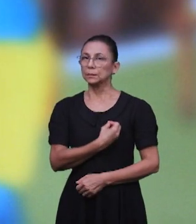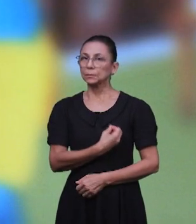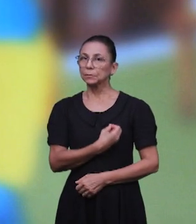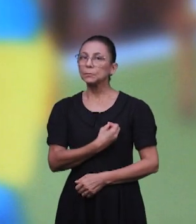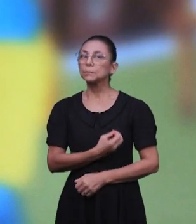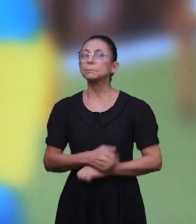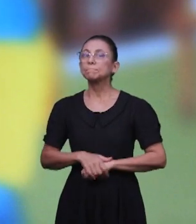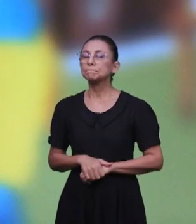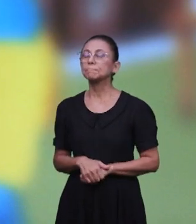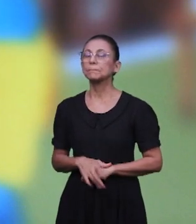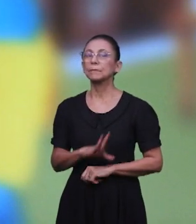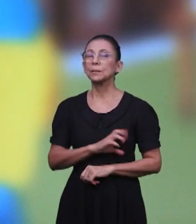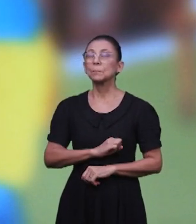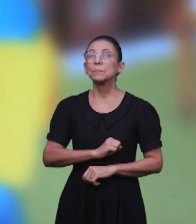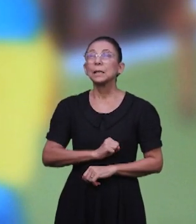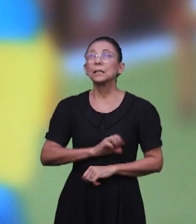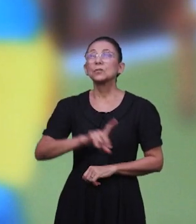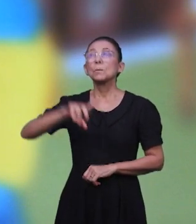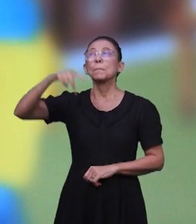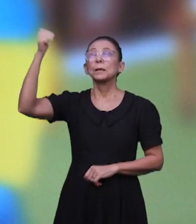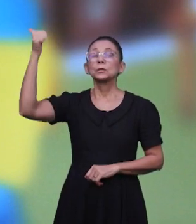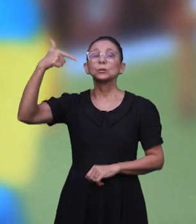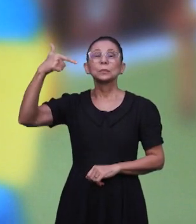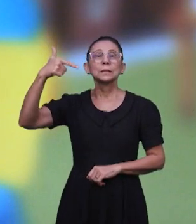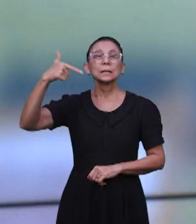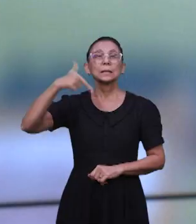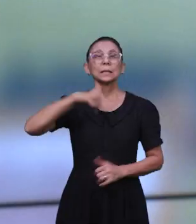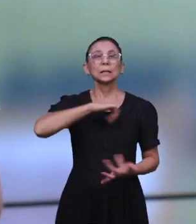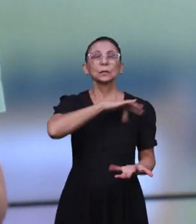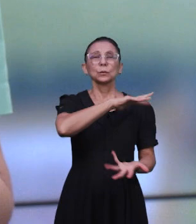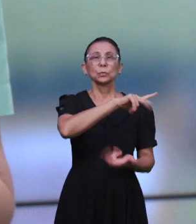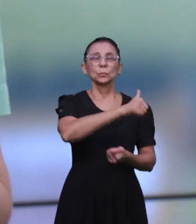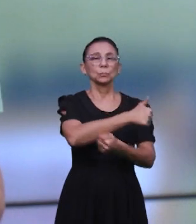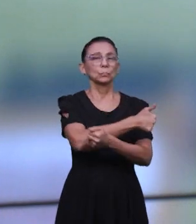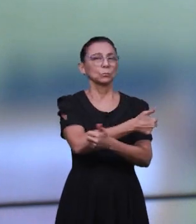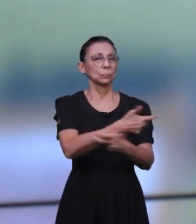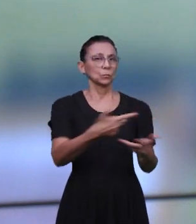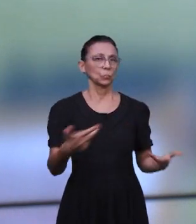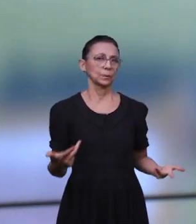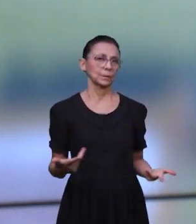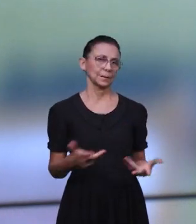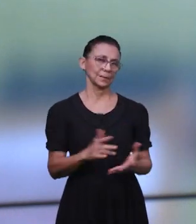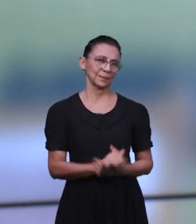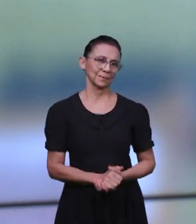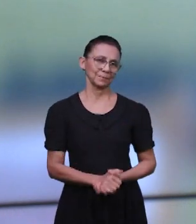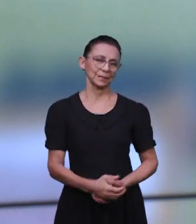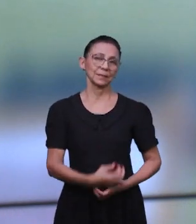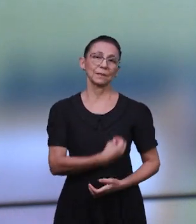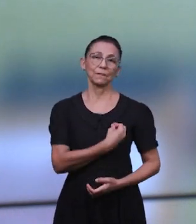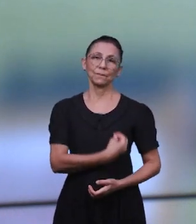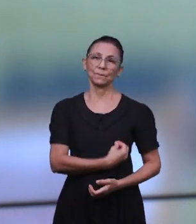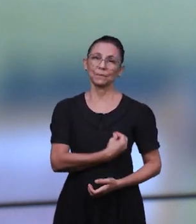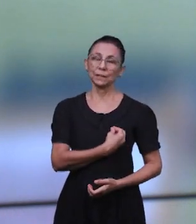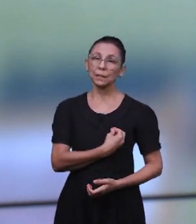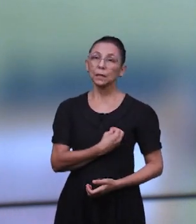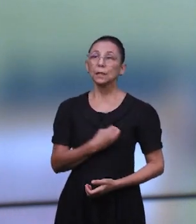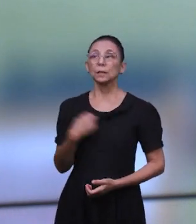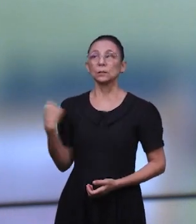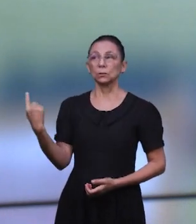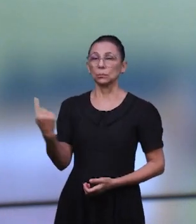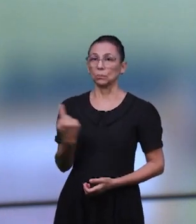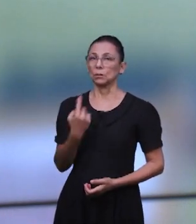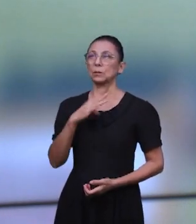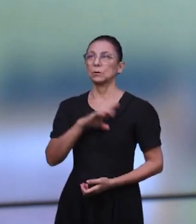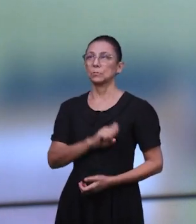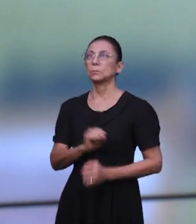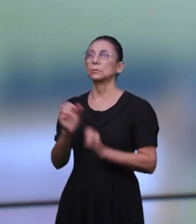C'est aimer Jésus plus que tout dans cette vie. Bien-aimés, nous aimons Jésus parce qu'il nous a